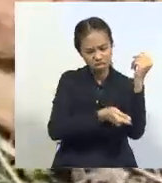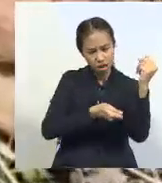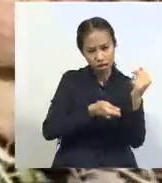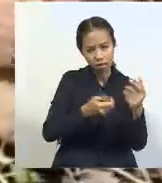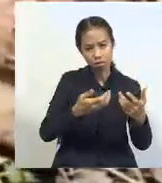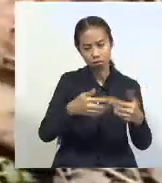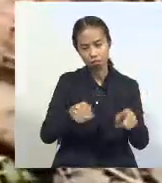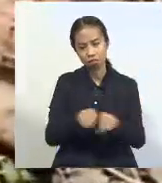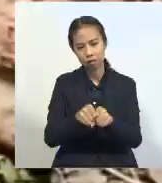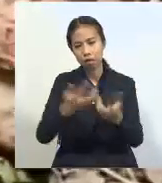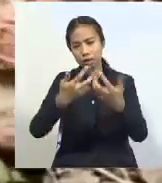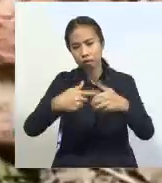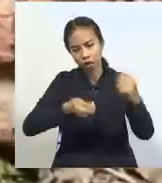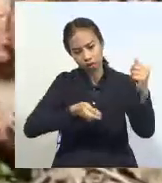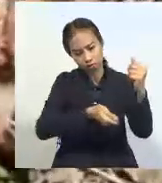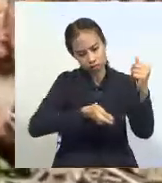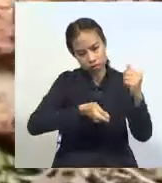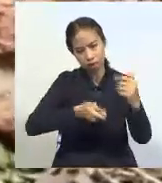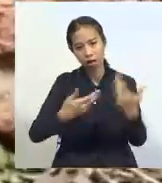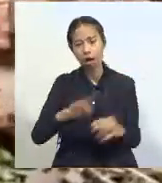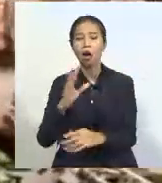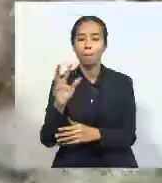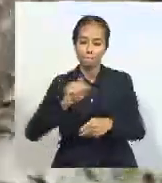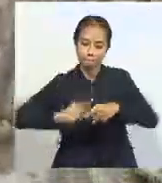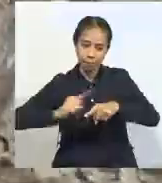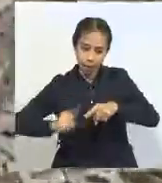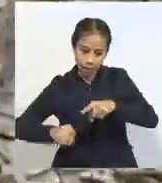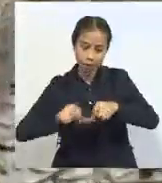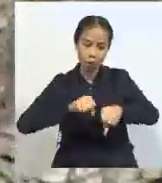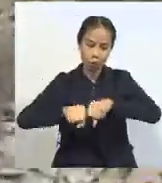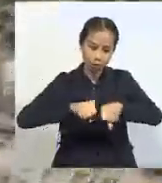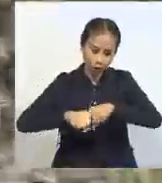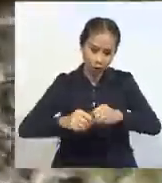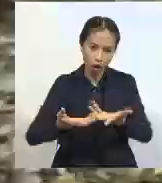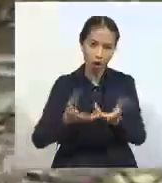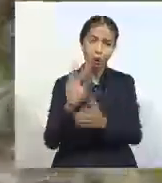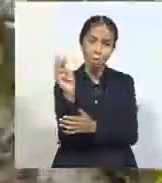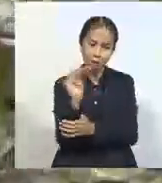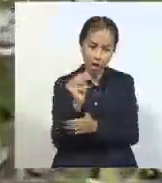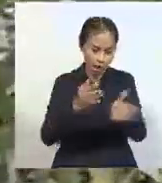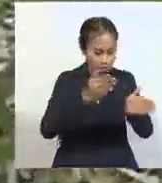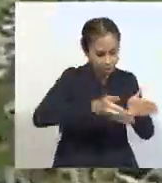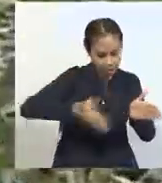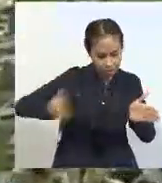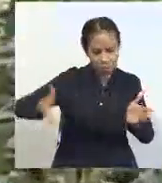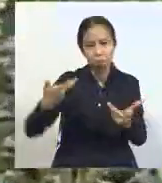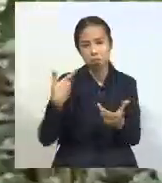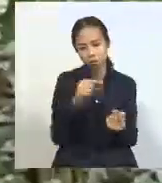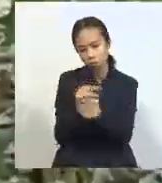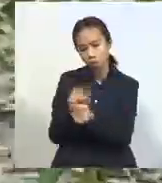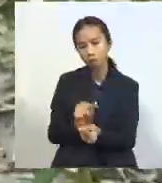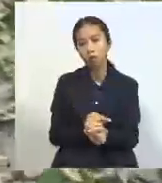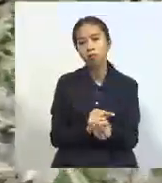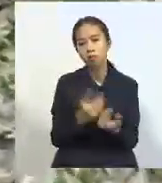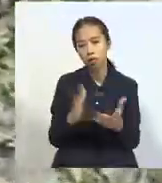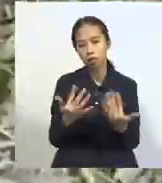นเลื่อยโซ่ยนต์1เครื่องมีดพลารองเท้าผ้าใบรองเท้าบูทไม้ท่อนไม้หลาจำนวนหนึ่งค่ะเจ้าหน้าที่ก็